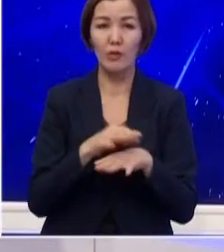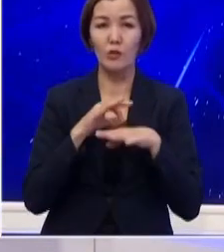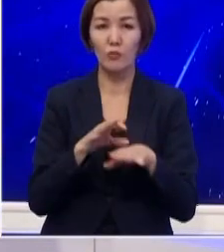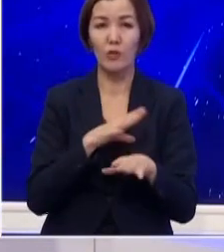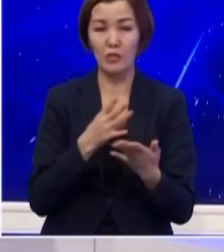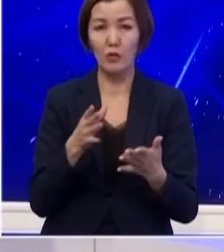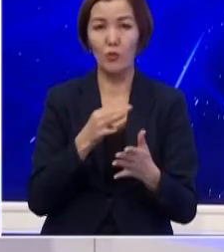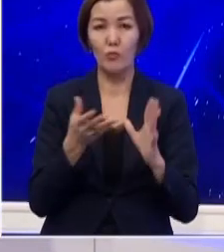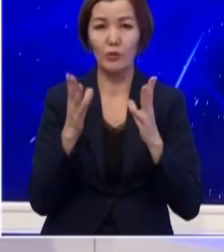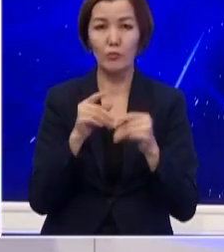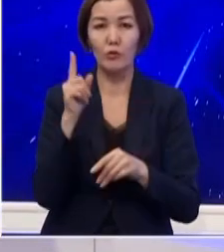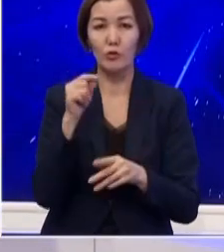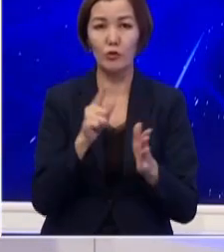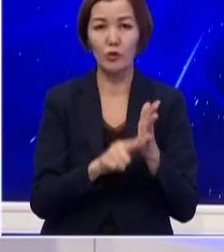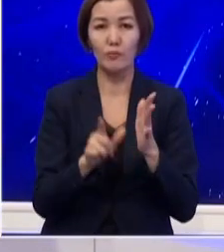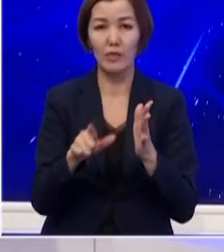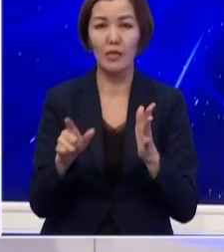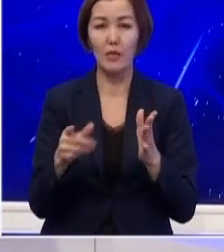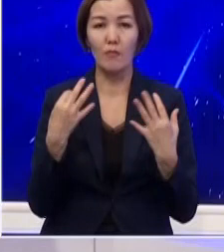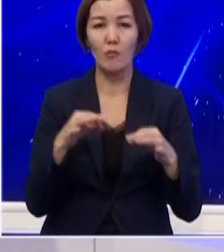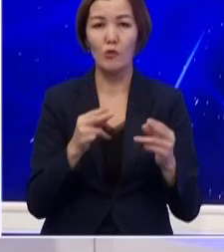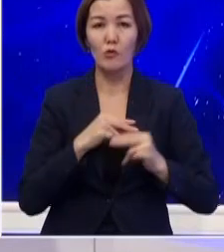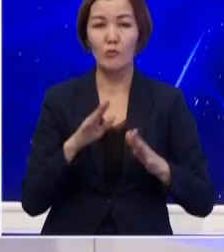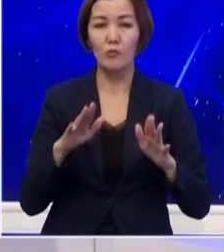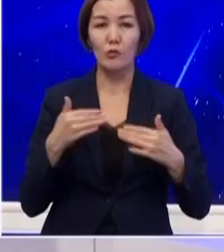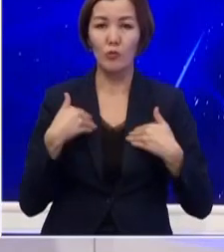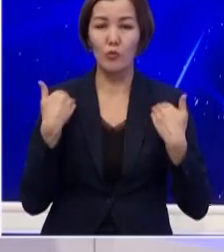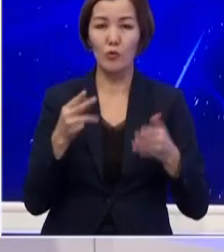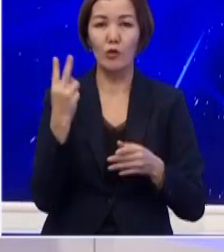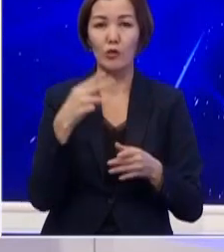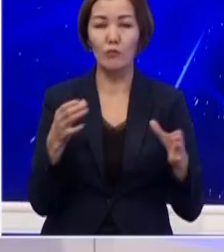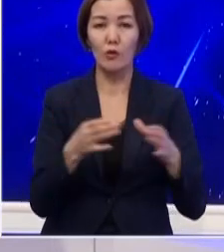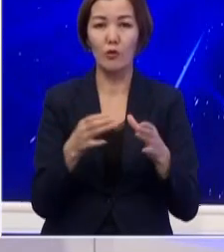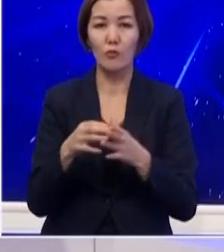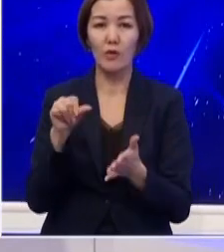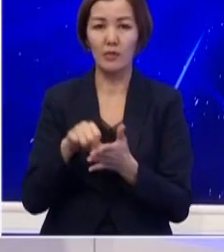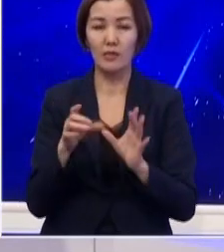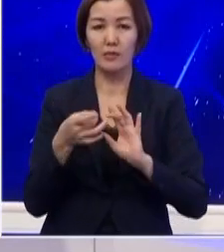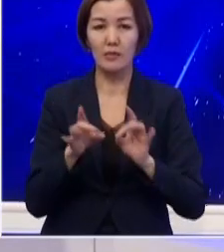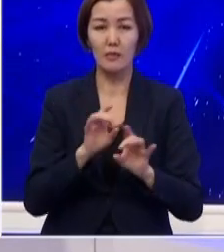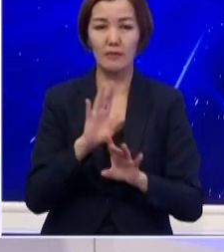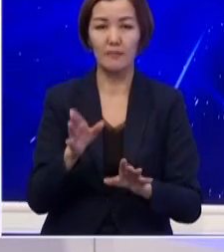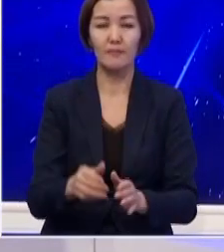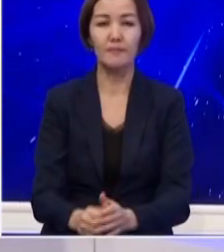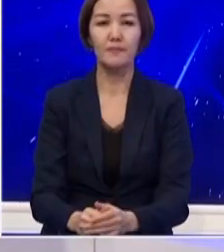Оған облыс бойынша 170-ден астам бос жұмыс орнын ұсынған 20 ұйым қатысты.